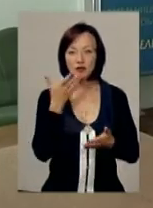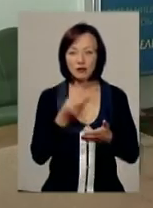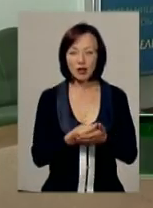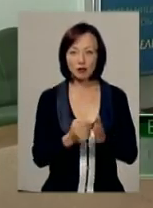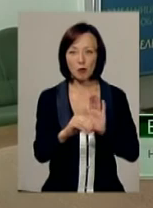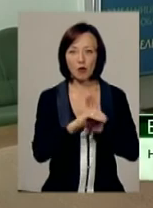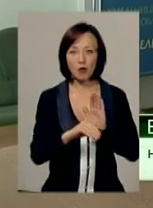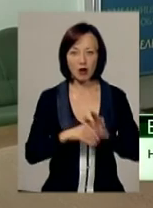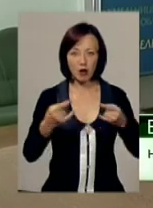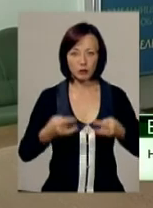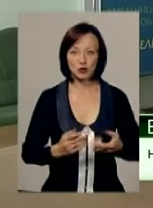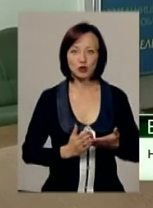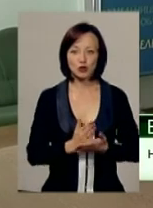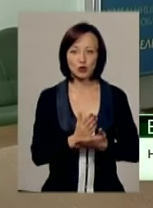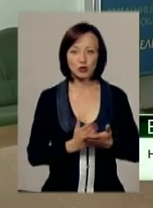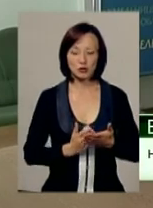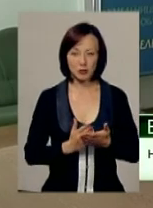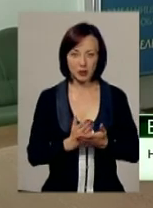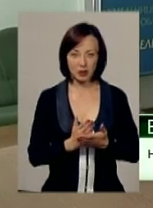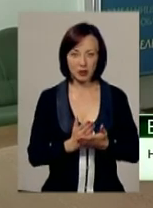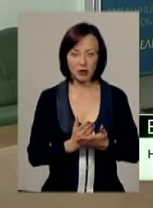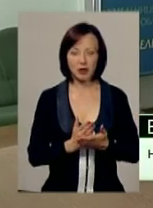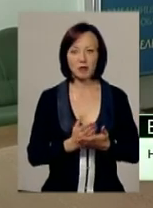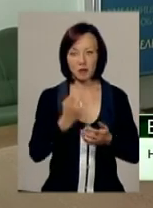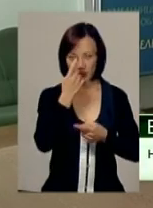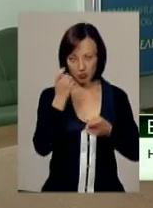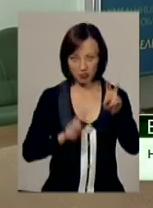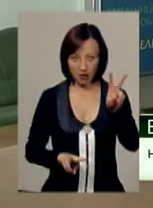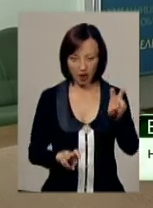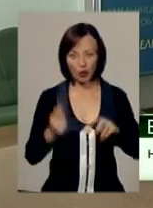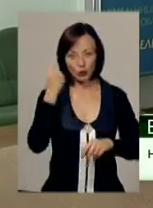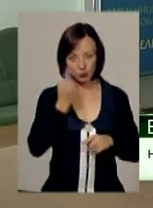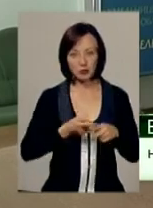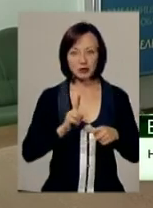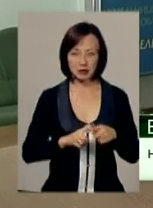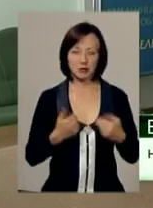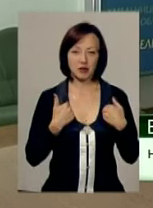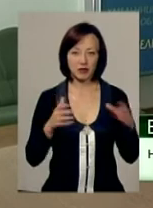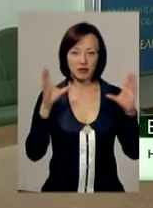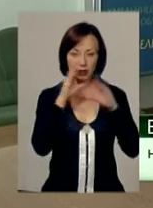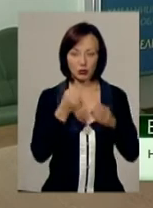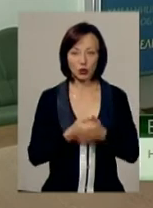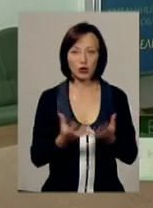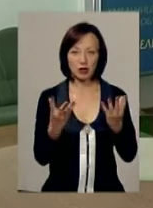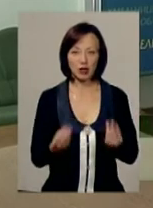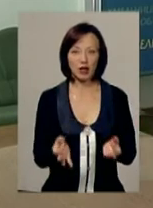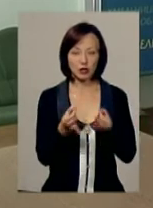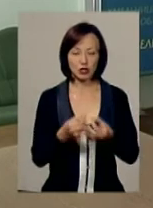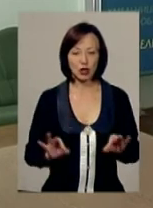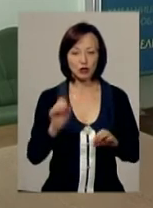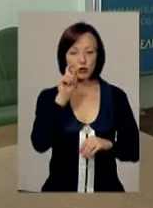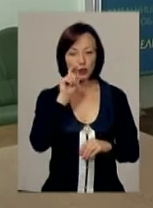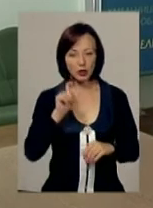«Служба 101 повідомляє». І я думаю, якщо мені це вдасться, воно вийде до Дня незалежності нашої